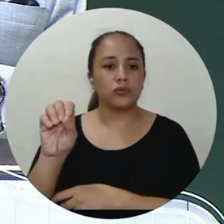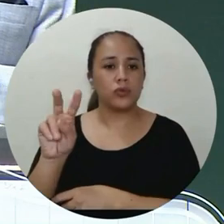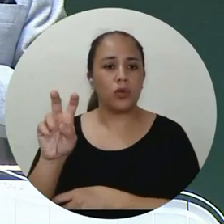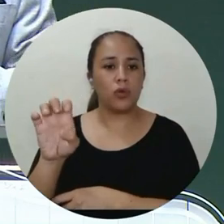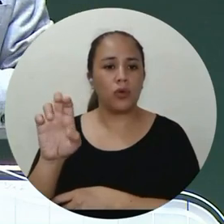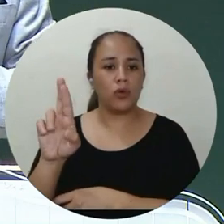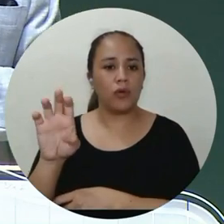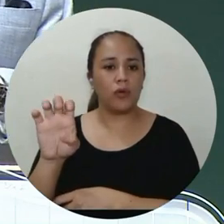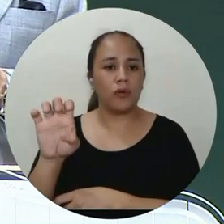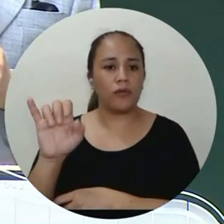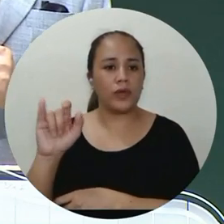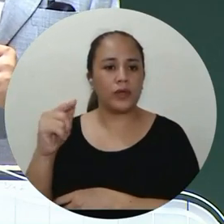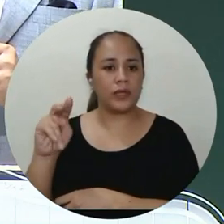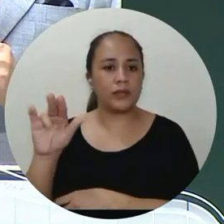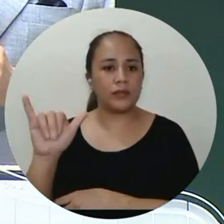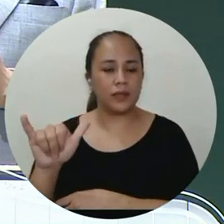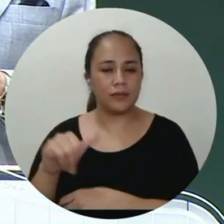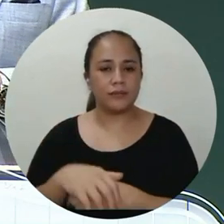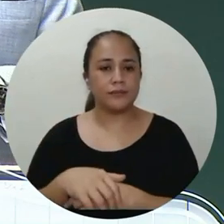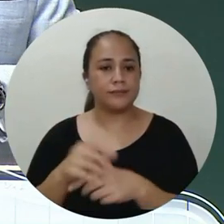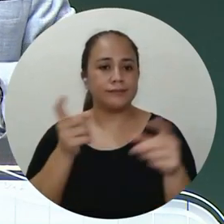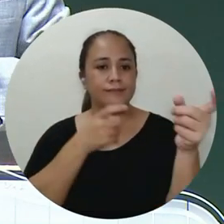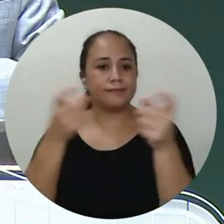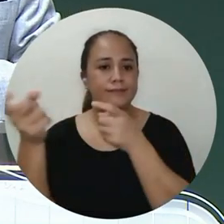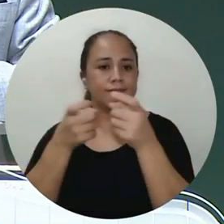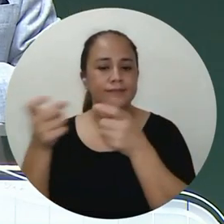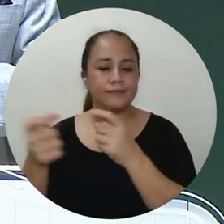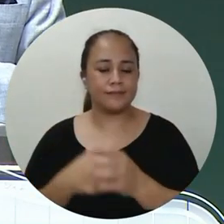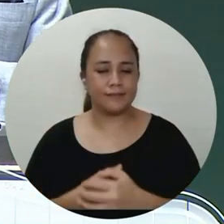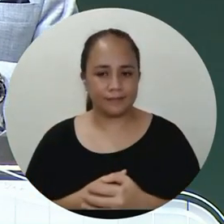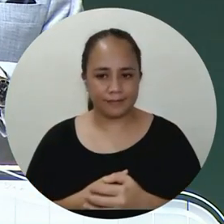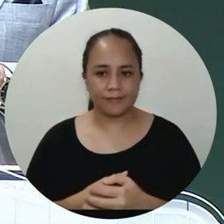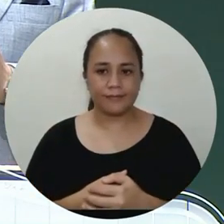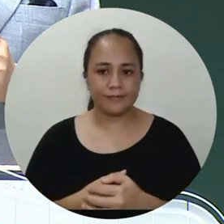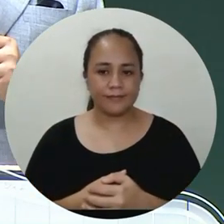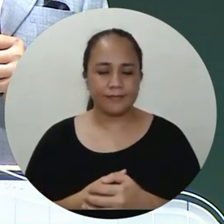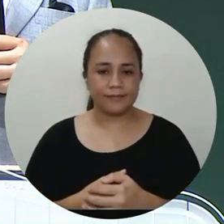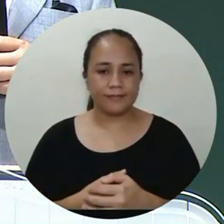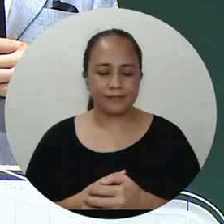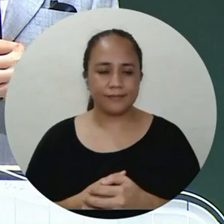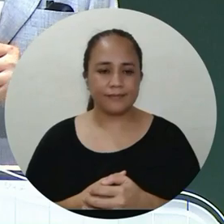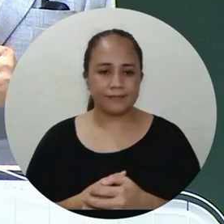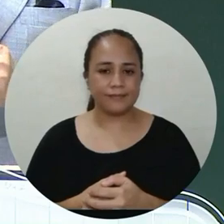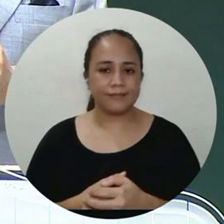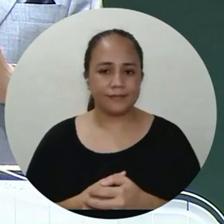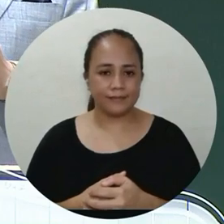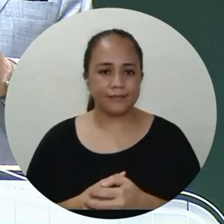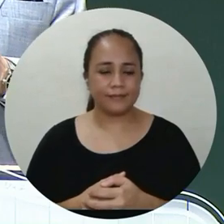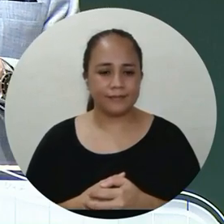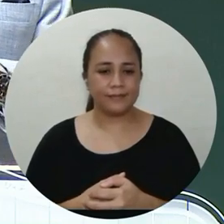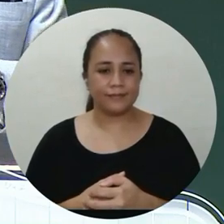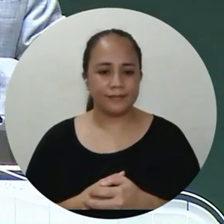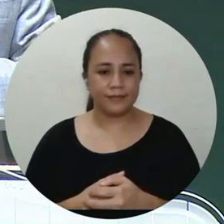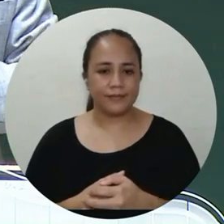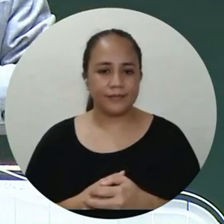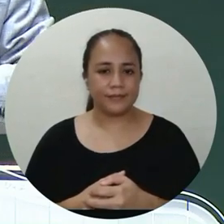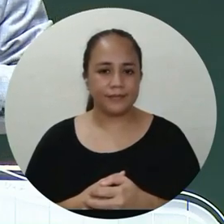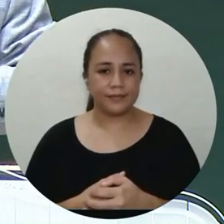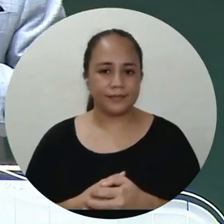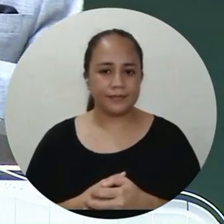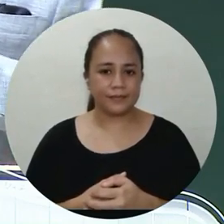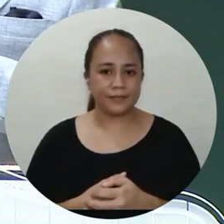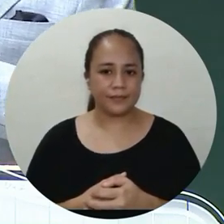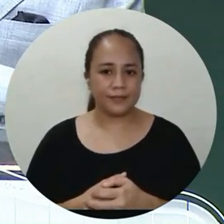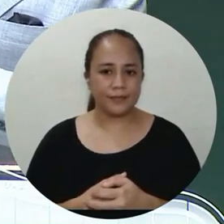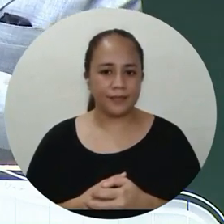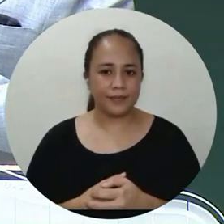하나님, 나의 주인 되신 하나님이 나를 사용하시는데 때로는 높이기도 하고 낮추기도 하고 잘하게도 하고 못하고